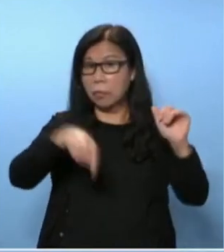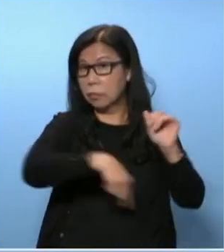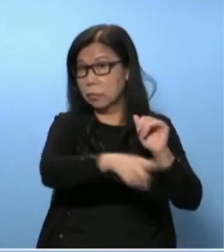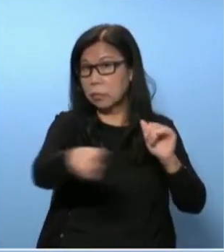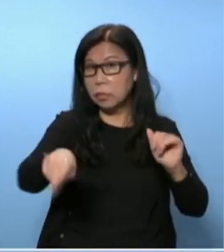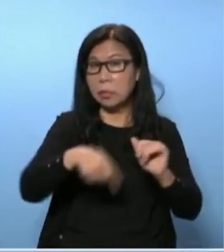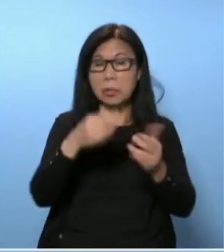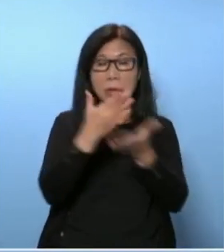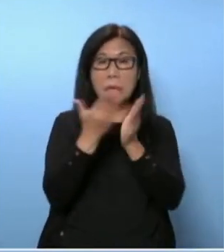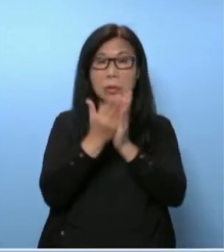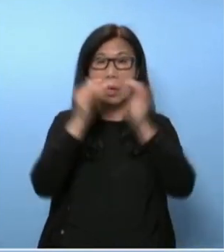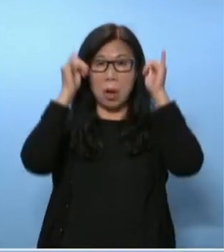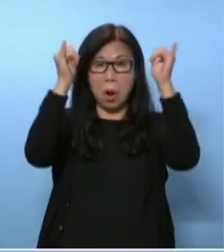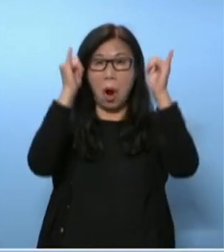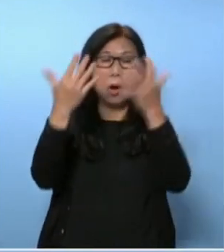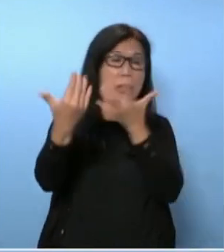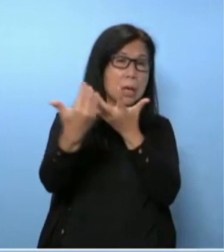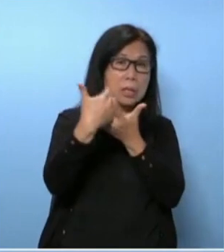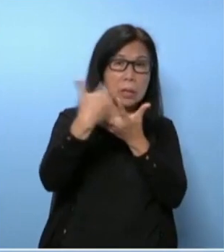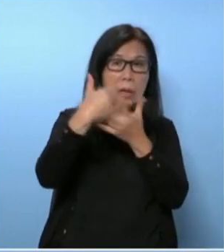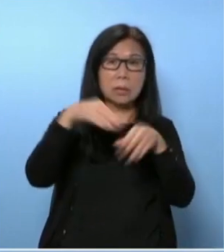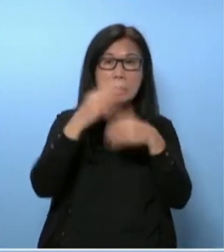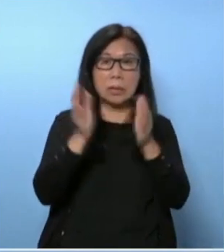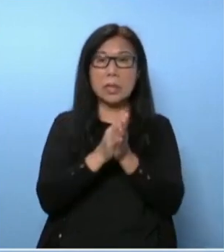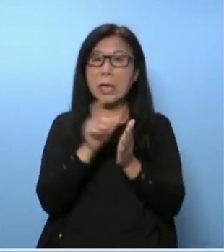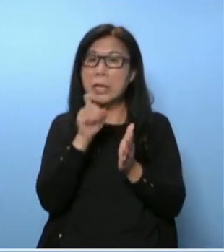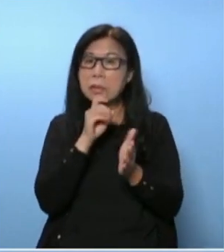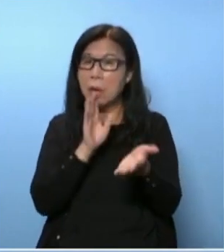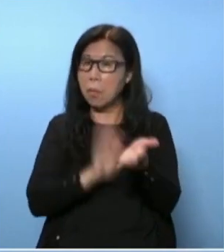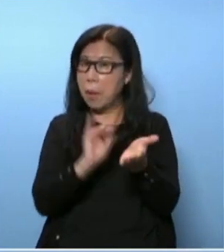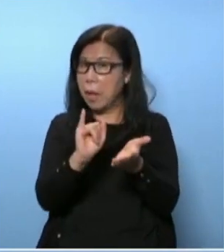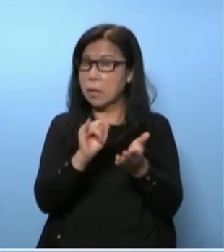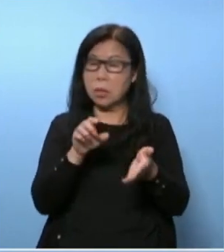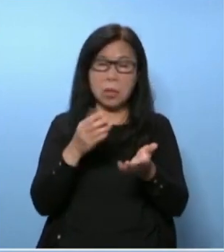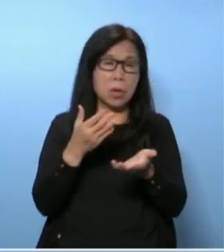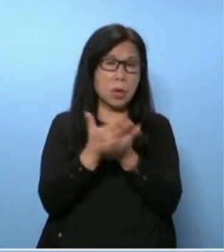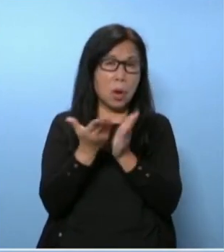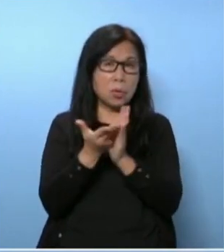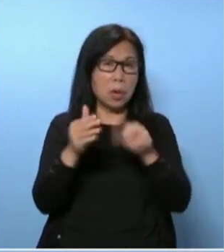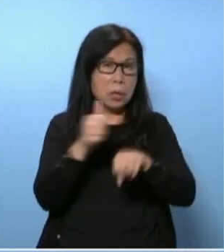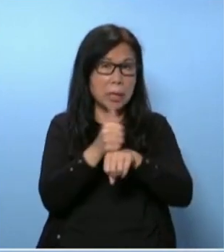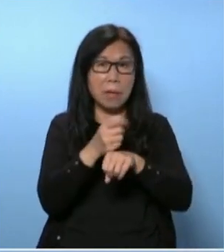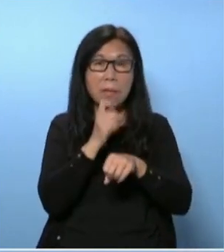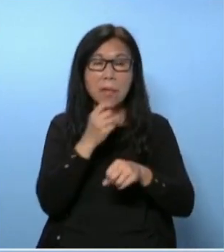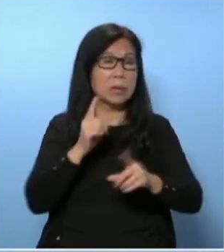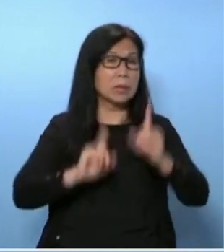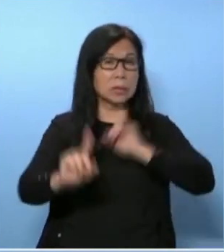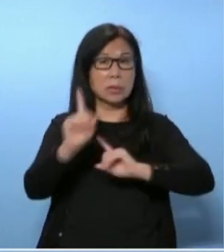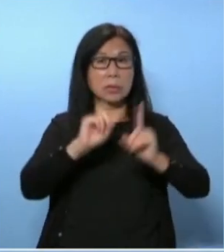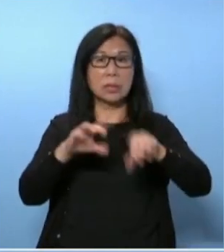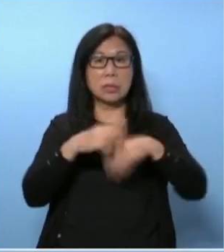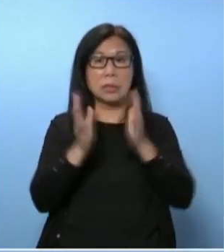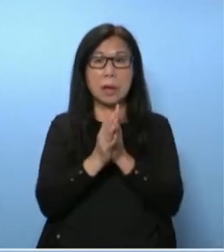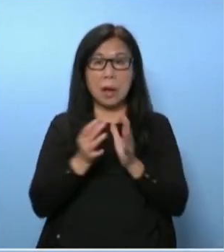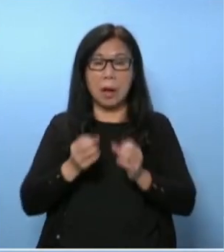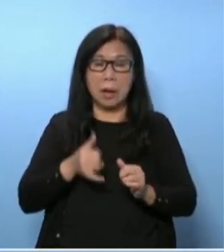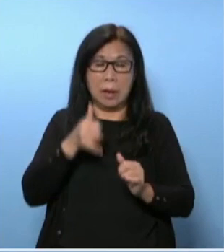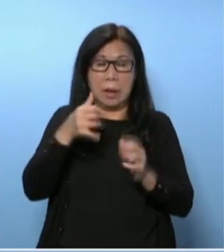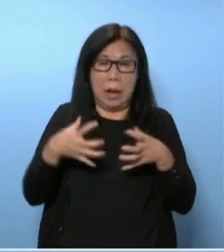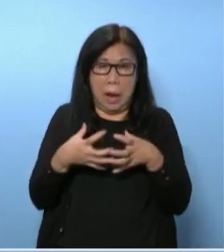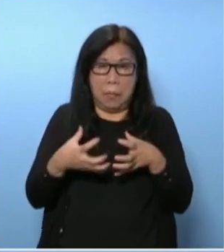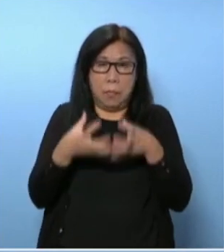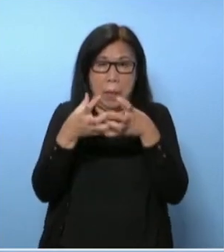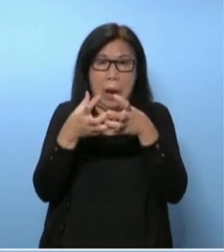所受恐襲的機會或者是漏洞可能都會比較大一點的，就是因為你自由嘛，可能攬個炸彈就衝上去都不